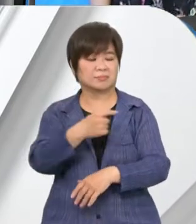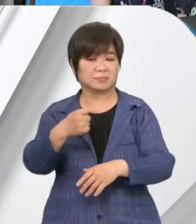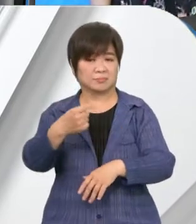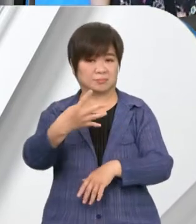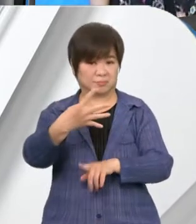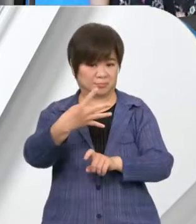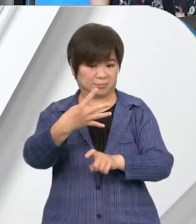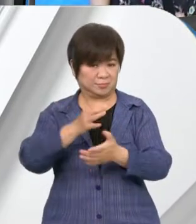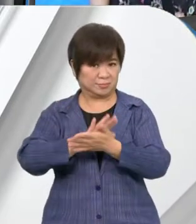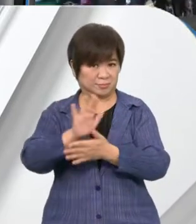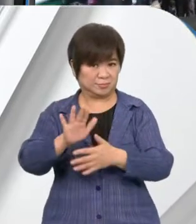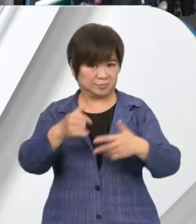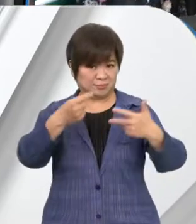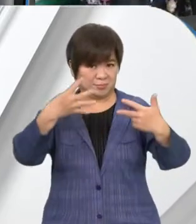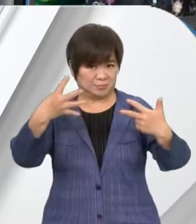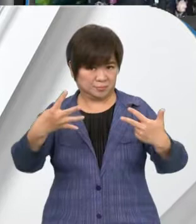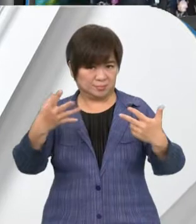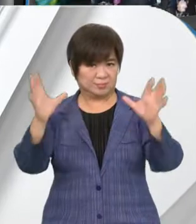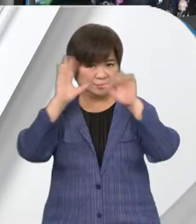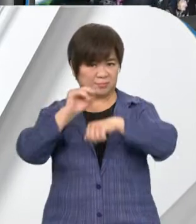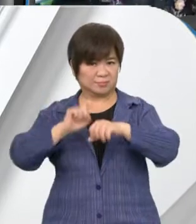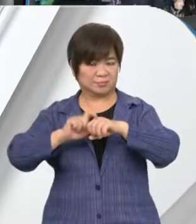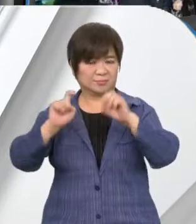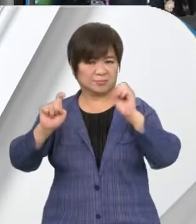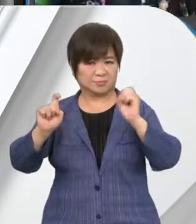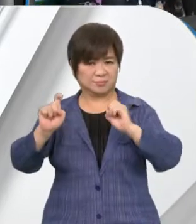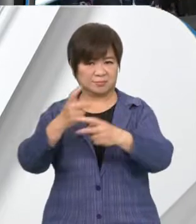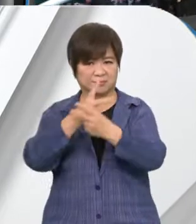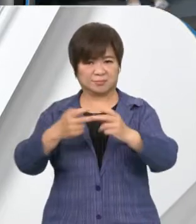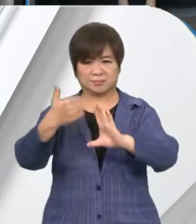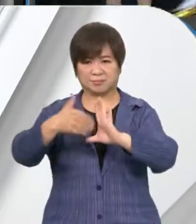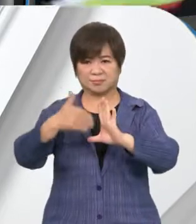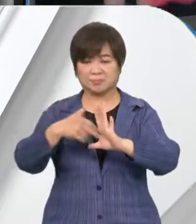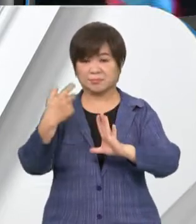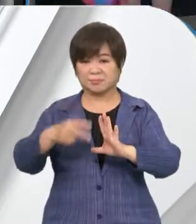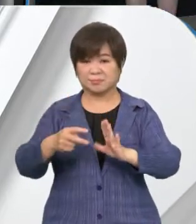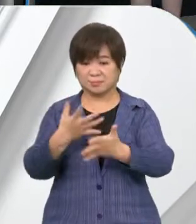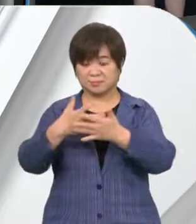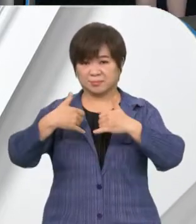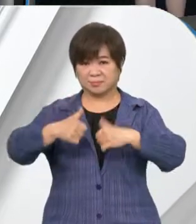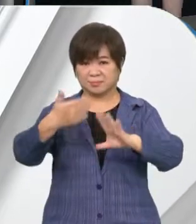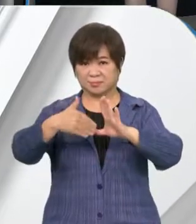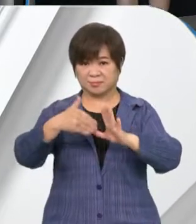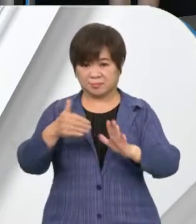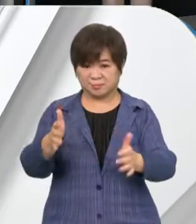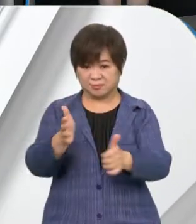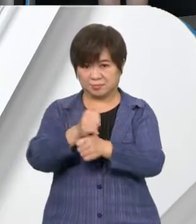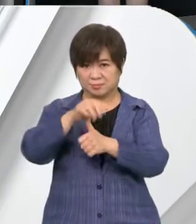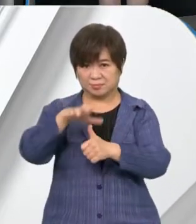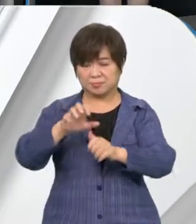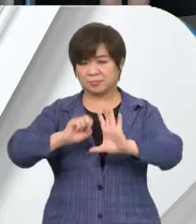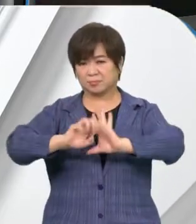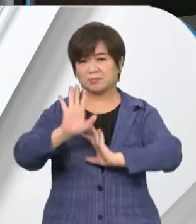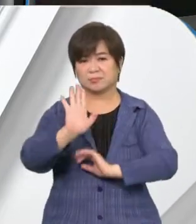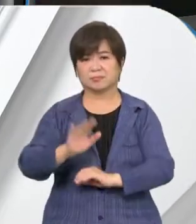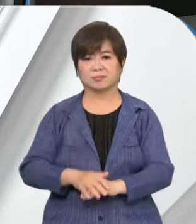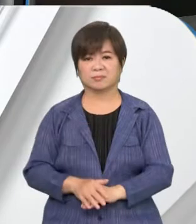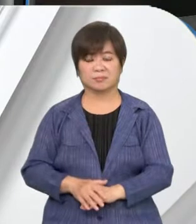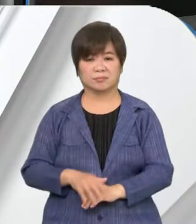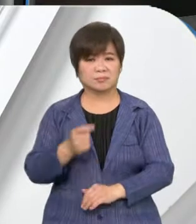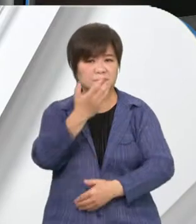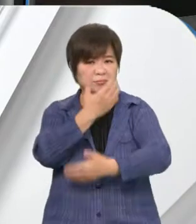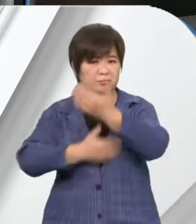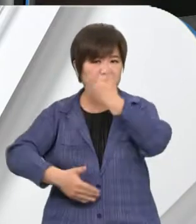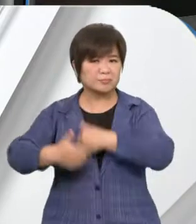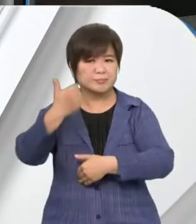日开始，白日到白时暗不到十点，唯独下个天时了，各台让日面全流平台放送。两